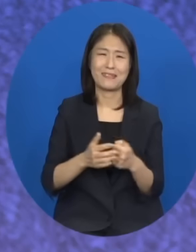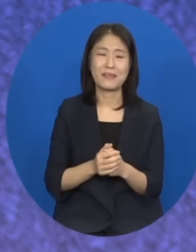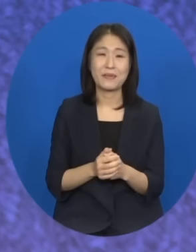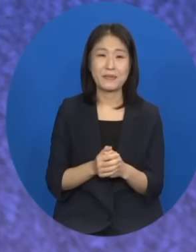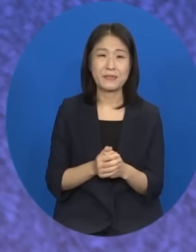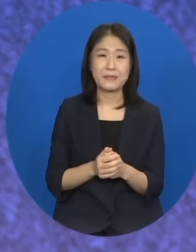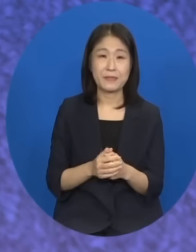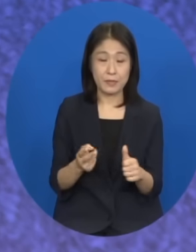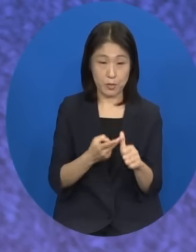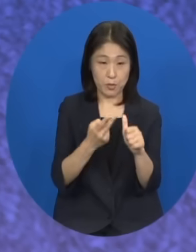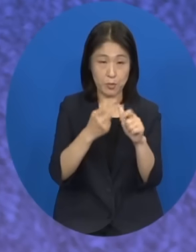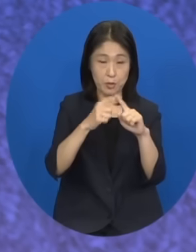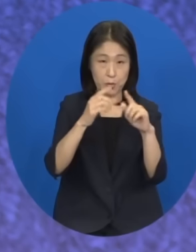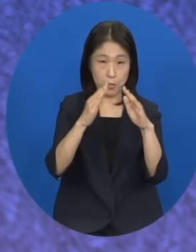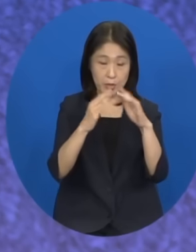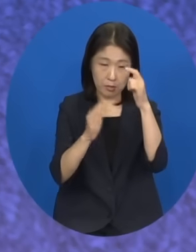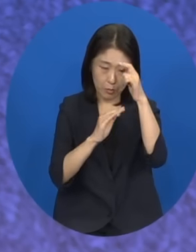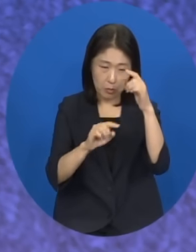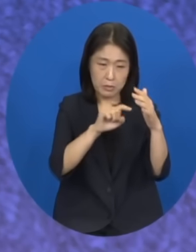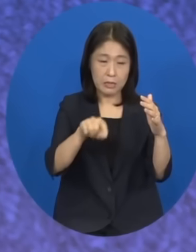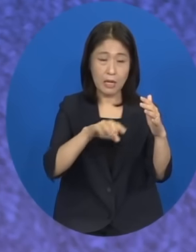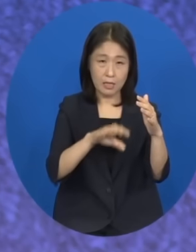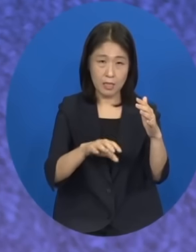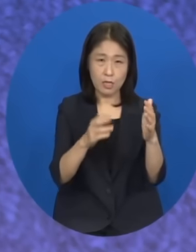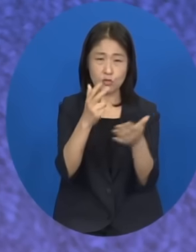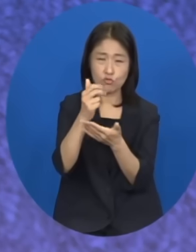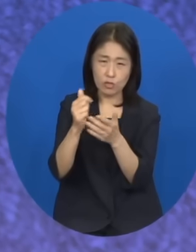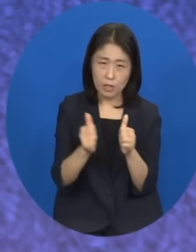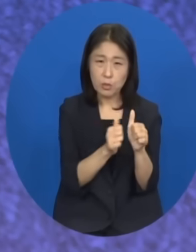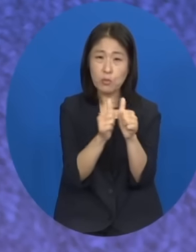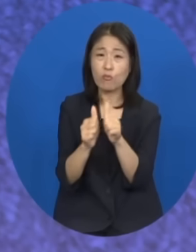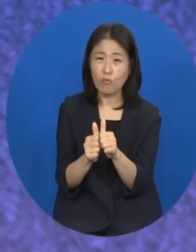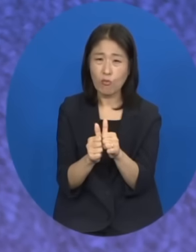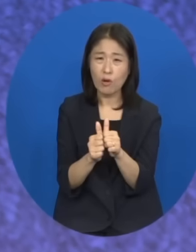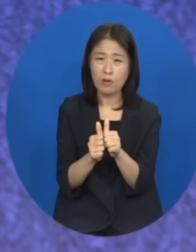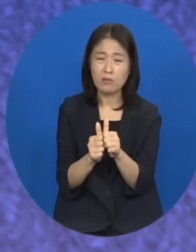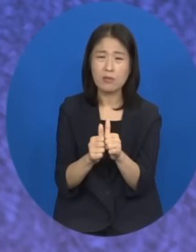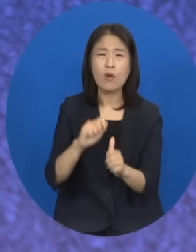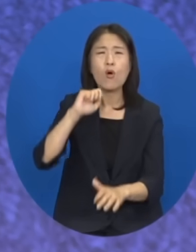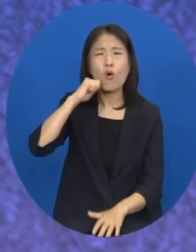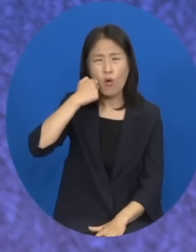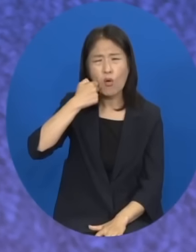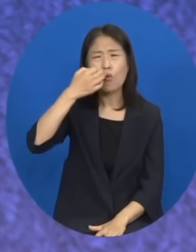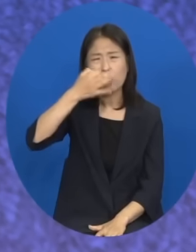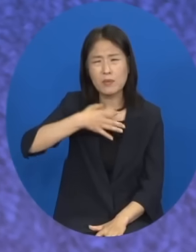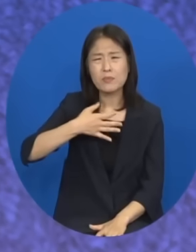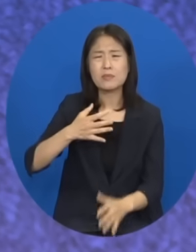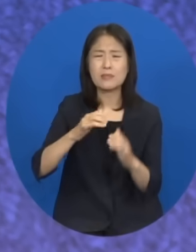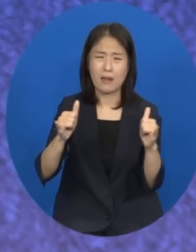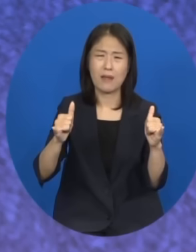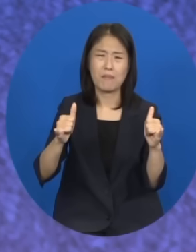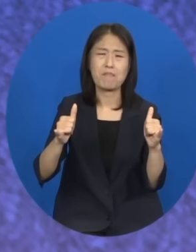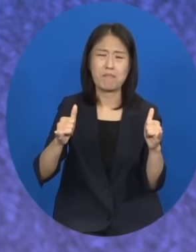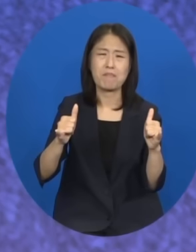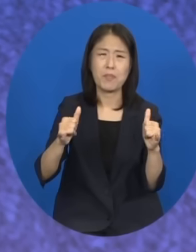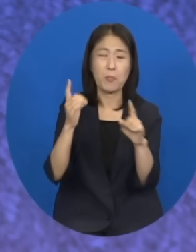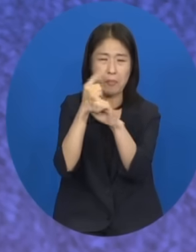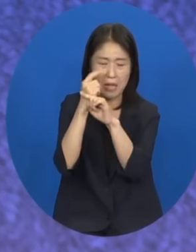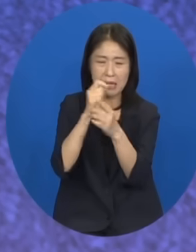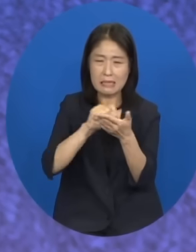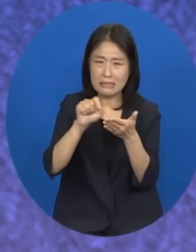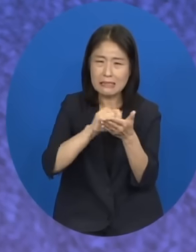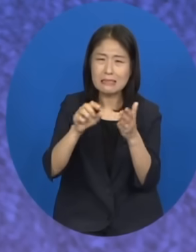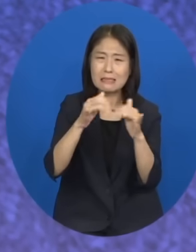선한목자교회 교인들 중에도 실제로 주님과 동행하는 일에 어려움을 겪고 또 매일 일기 쓰는 일도 쉽지 않아